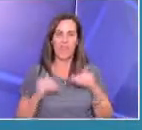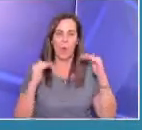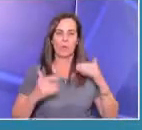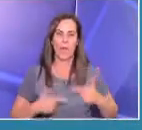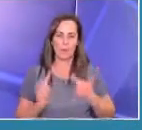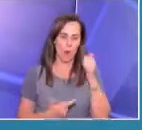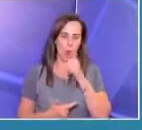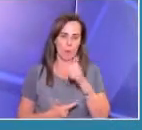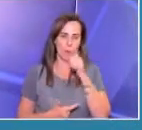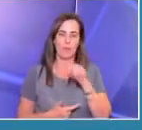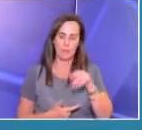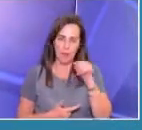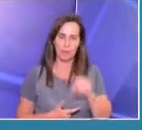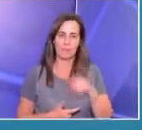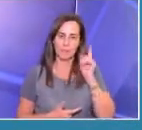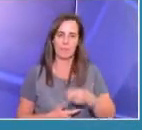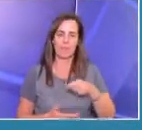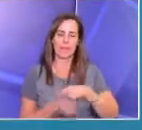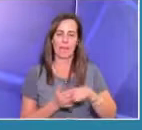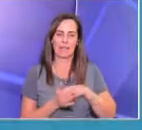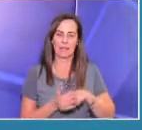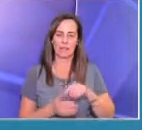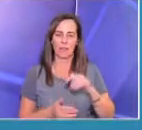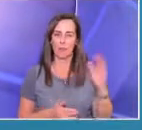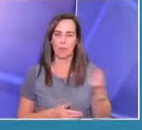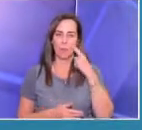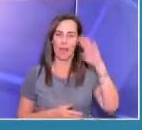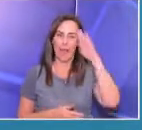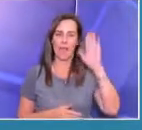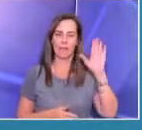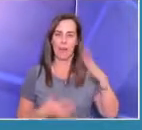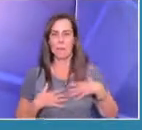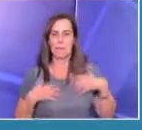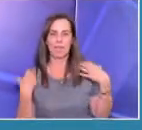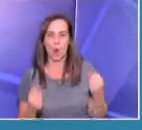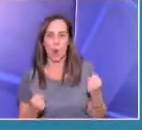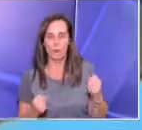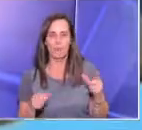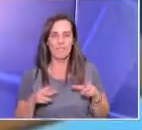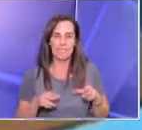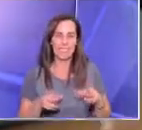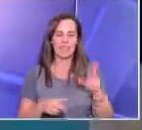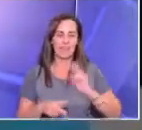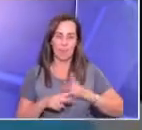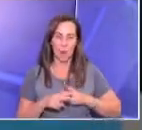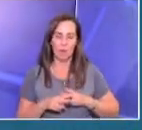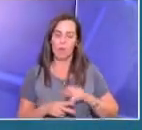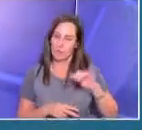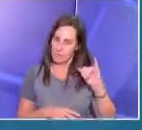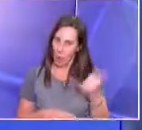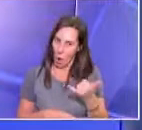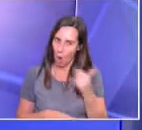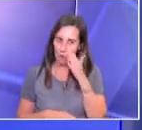החיים היומיומית שלהם, וגם את זה צריך לתקן. כולם רואים את חיפה רק בבריאות וסרטן ומחלות, זה